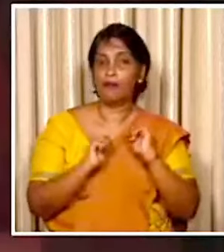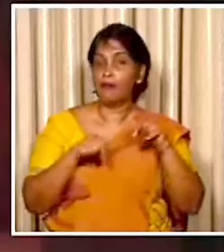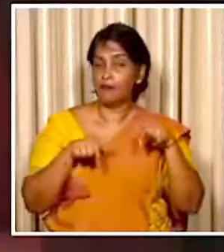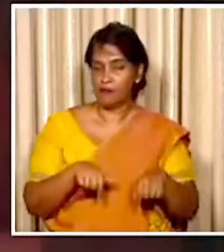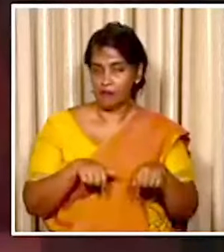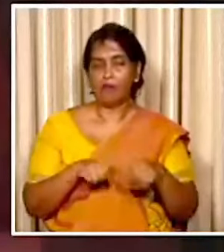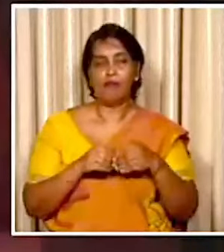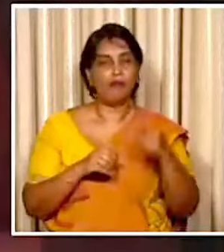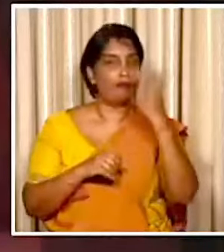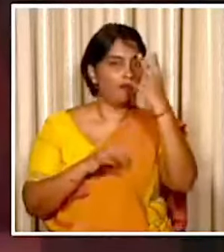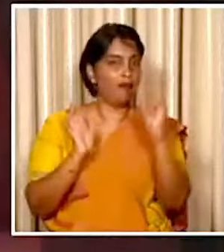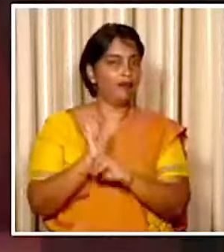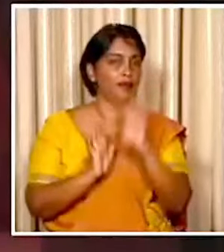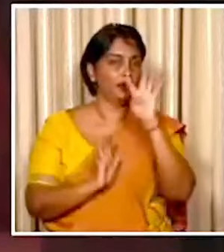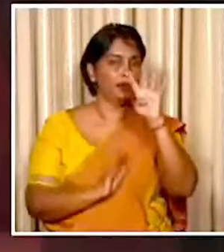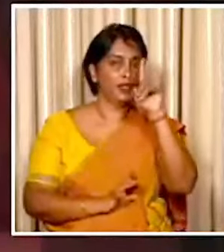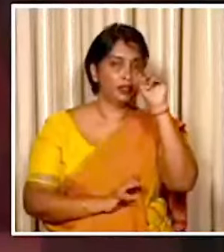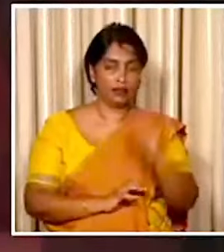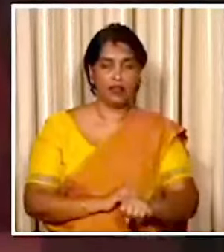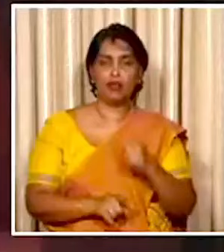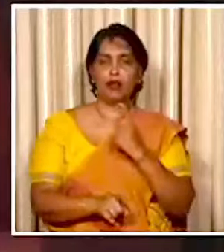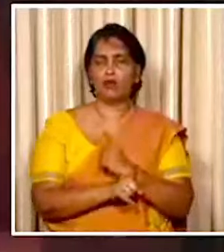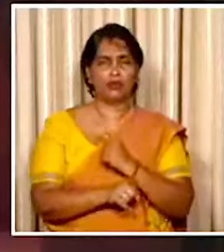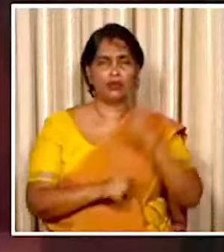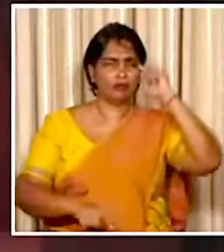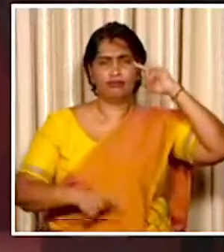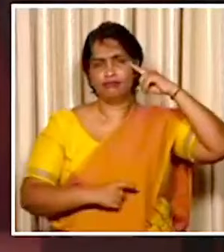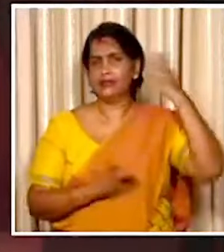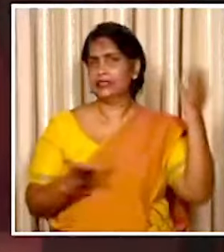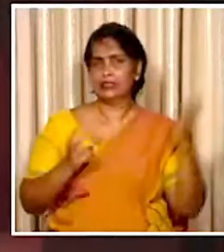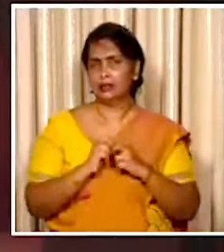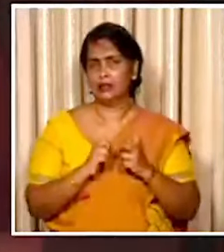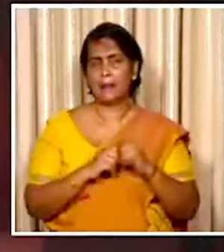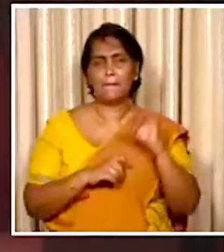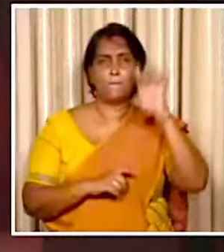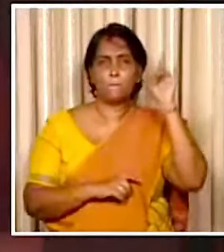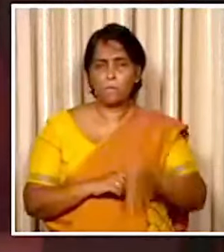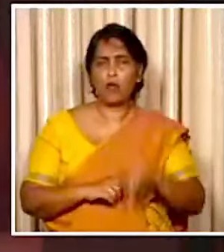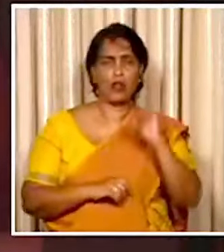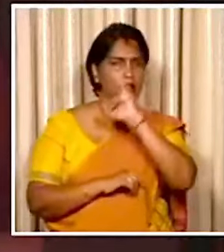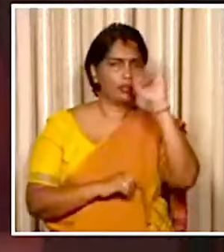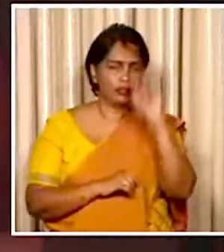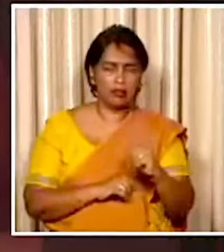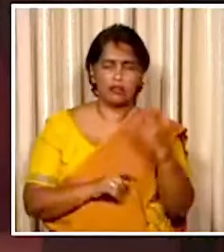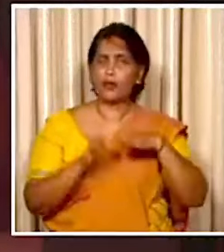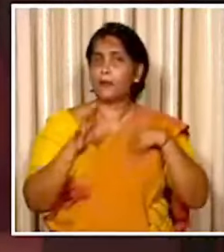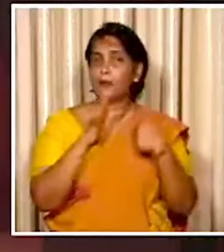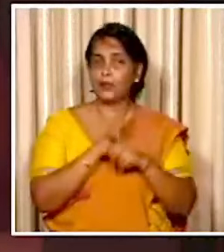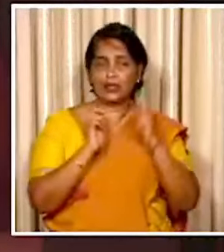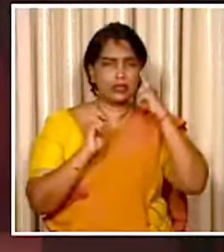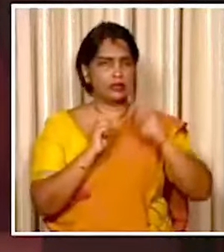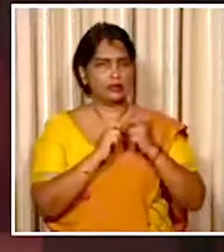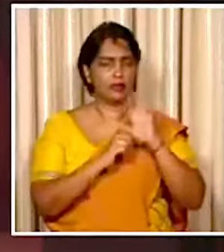වෙනකොට 241,000 ගුරුවරු කැළඹිලා, අද වෙනකොට 15,000-16,000 විදුහල්පතිවරු